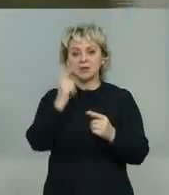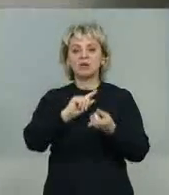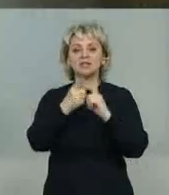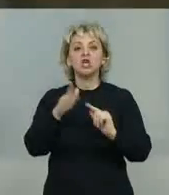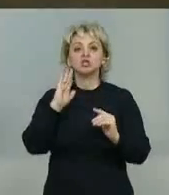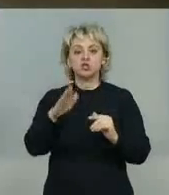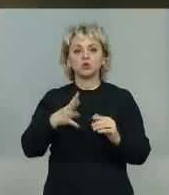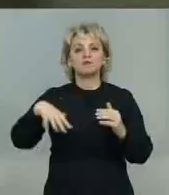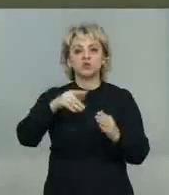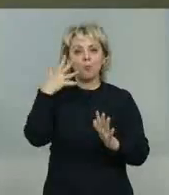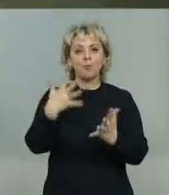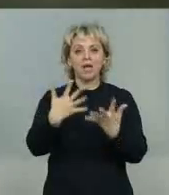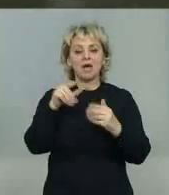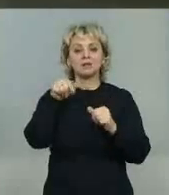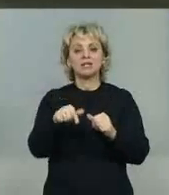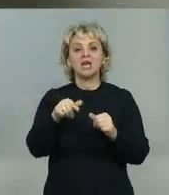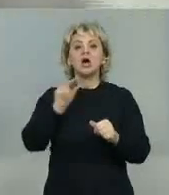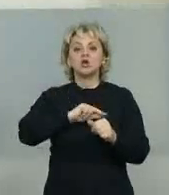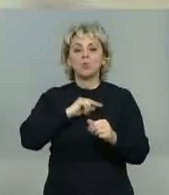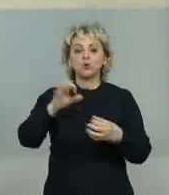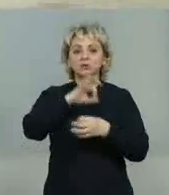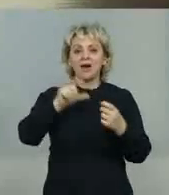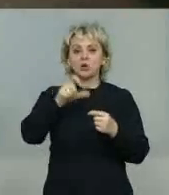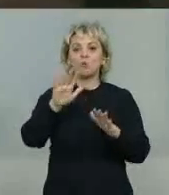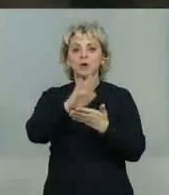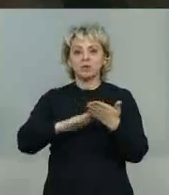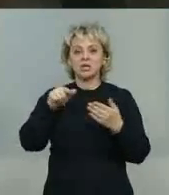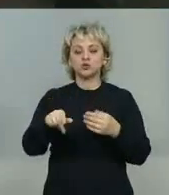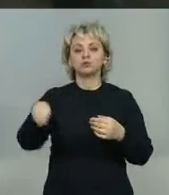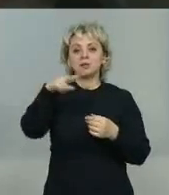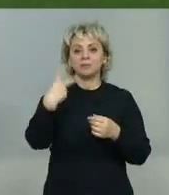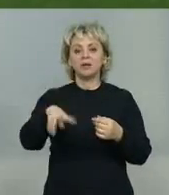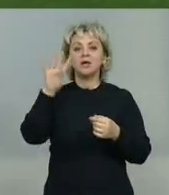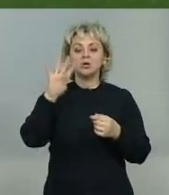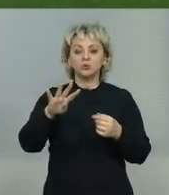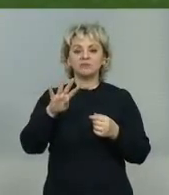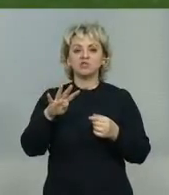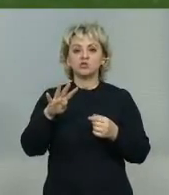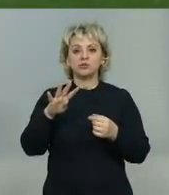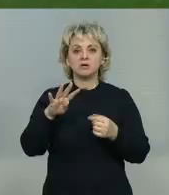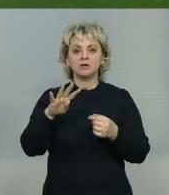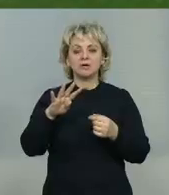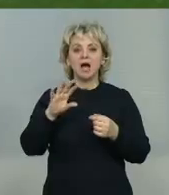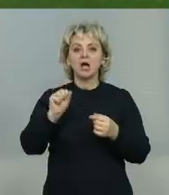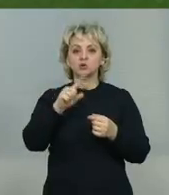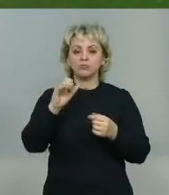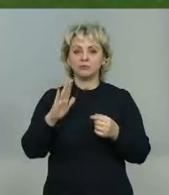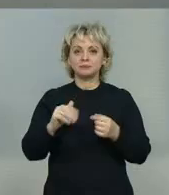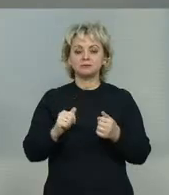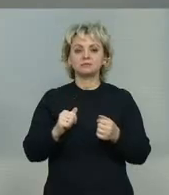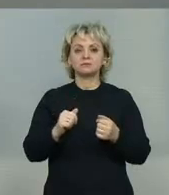наоборот, становится нам все более понятным. Ведь работа археологов продолжается. Елена Рябжанова, Юрий Санкин, Дон-24, Азов.